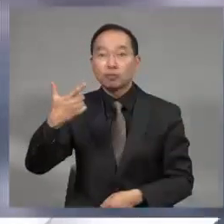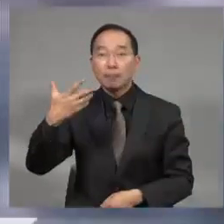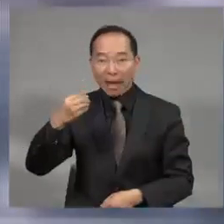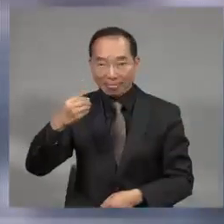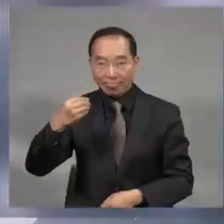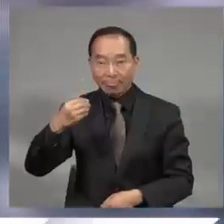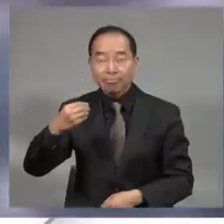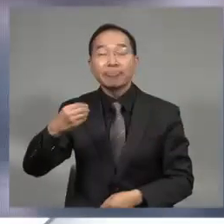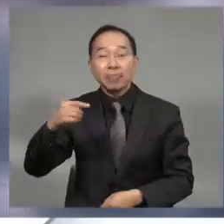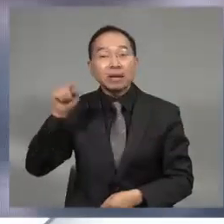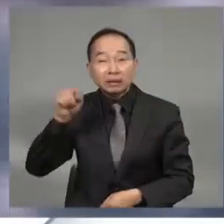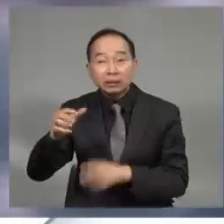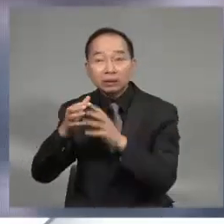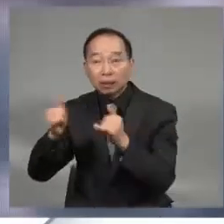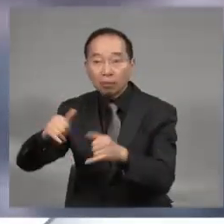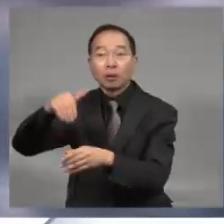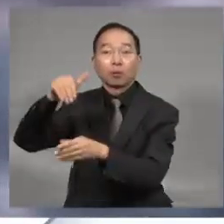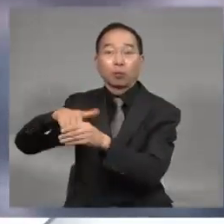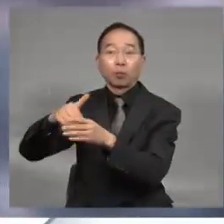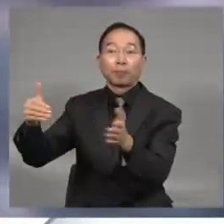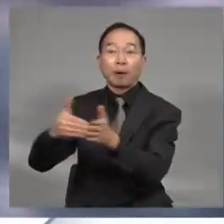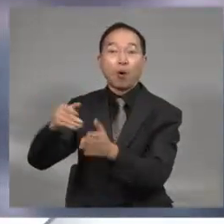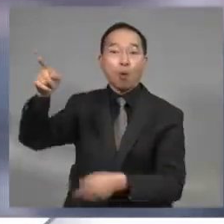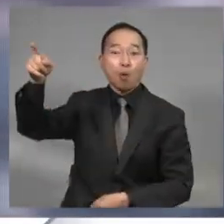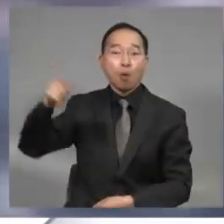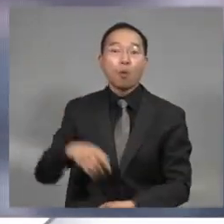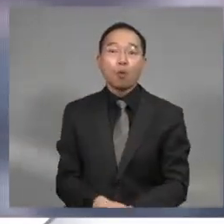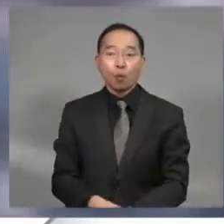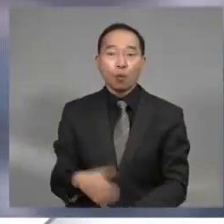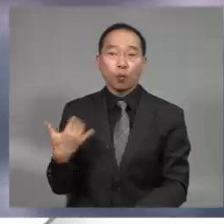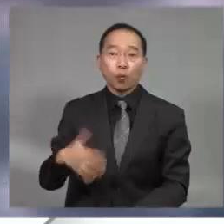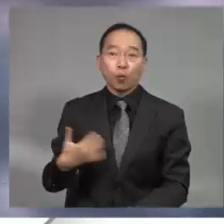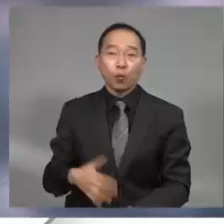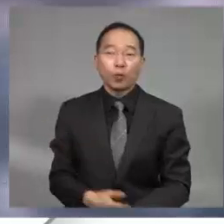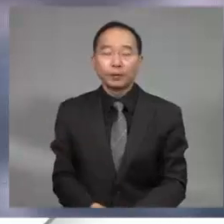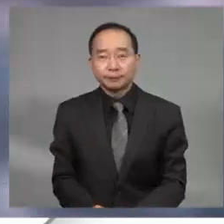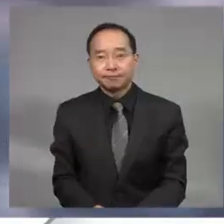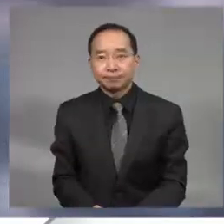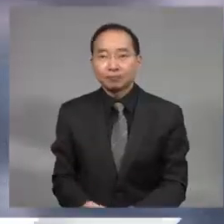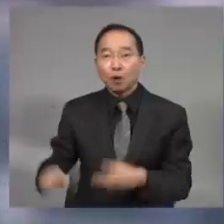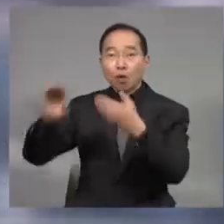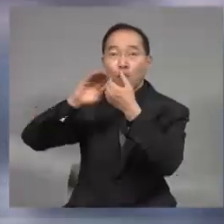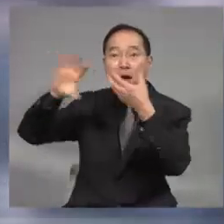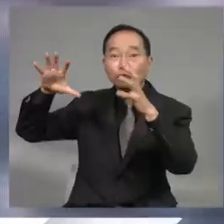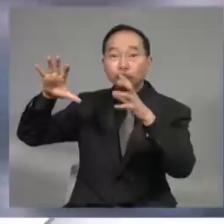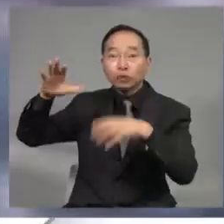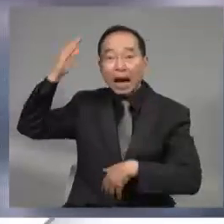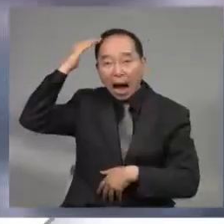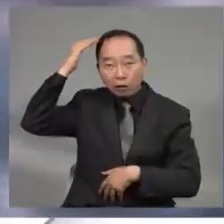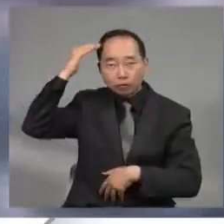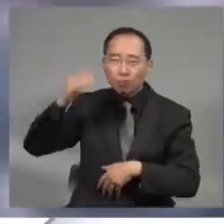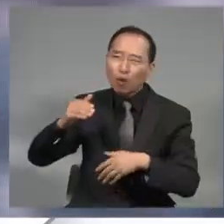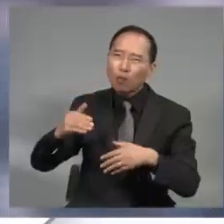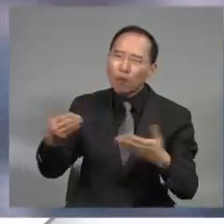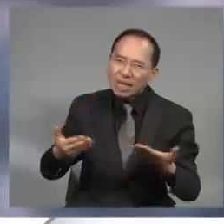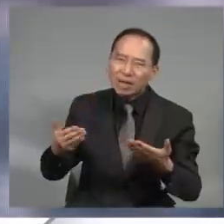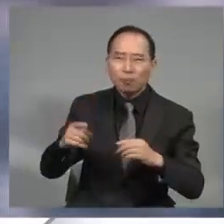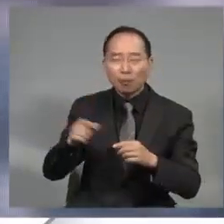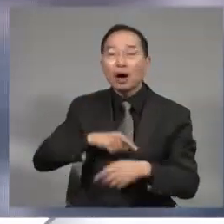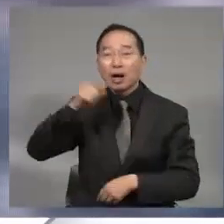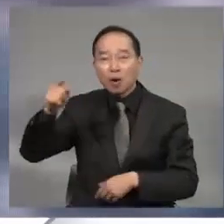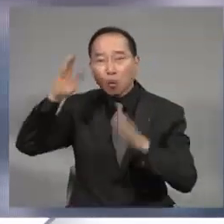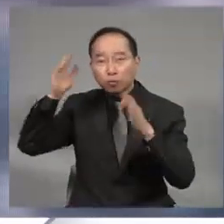16만 1,878명의 재외 유권자분들이 투표에 참여를 해주셨습니다. 재외투표지의 경우에는 투표가 끝난 후에 어떻게